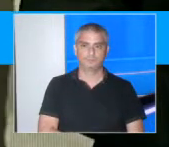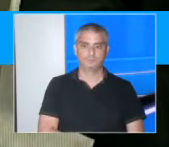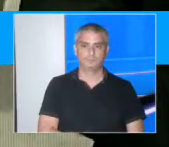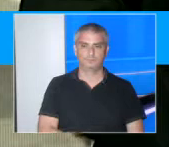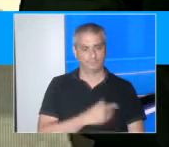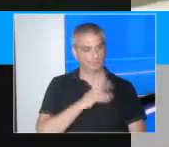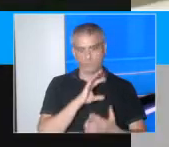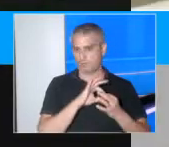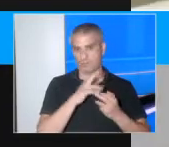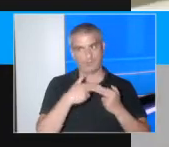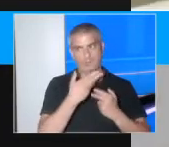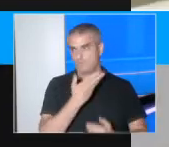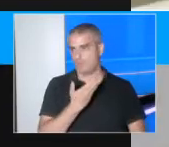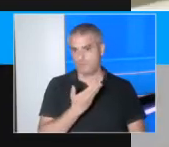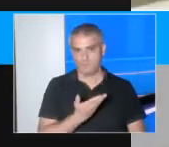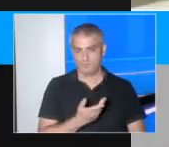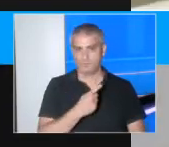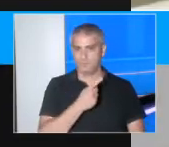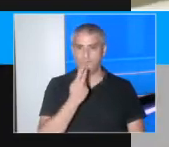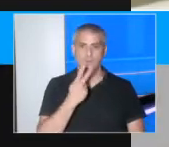קרוב מאוד אליו. הוא